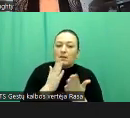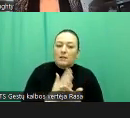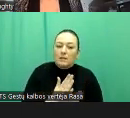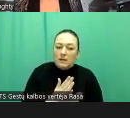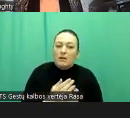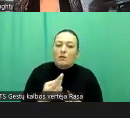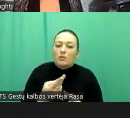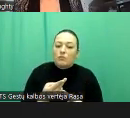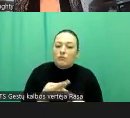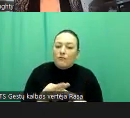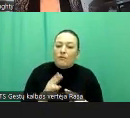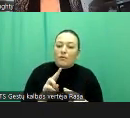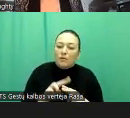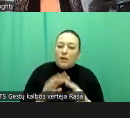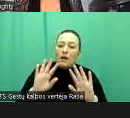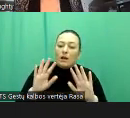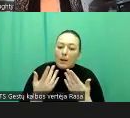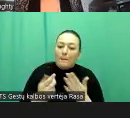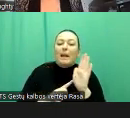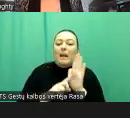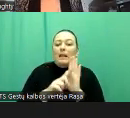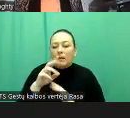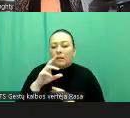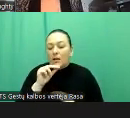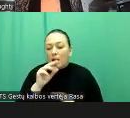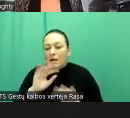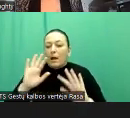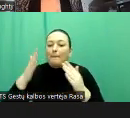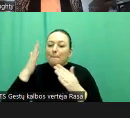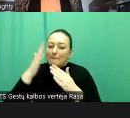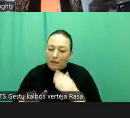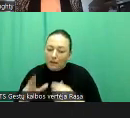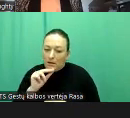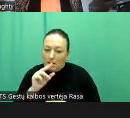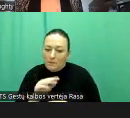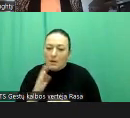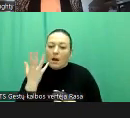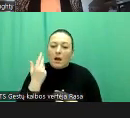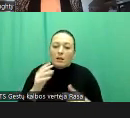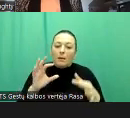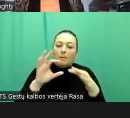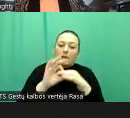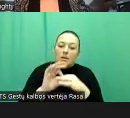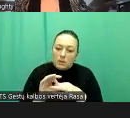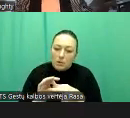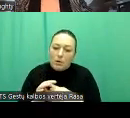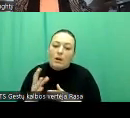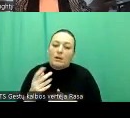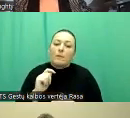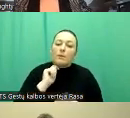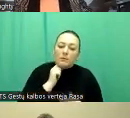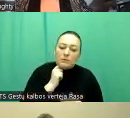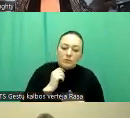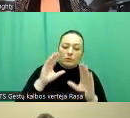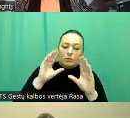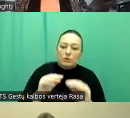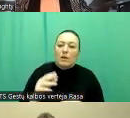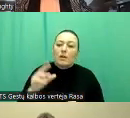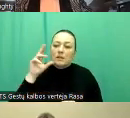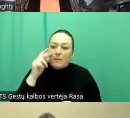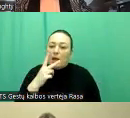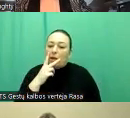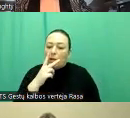kaip veikti, kaip pradėti kalbėti, kaip baigti kalbėti, kada įsijungti mikrofonus, kada ne. Tai stebėkite mus, nes